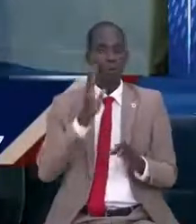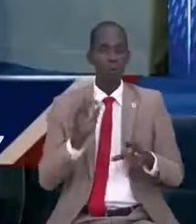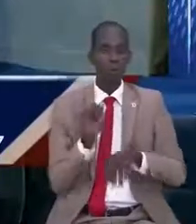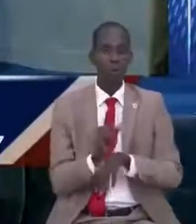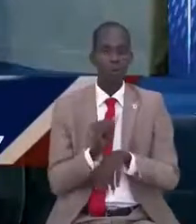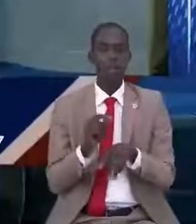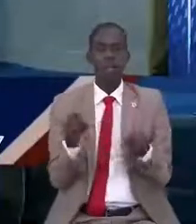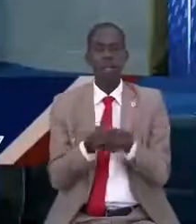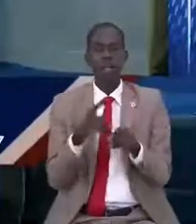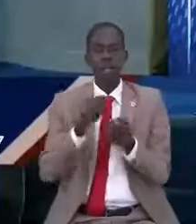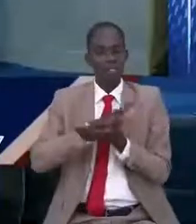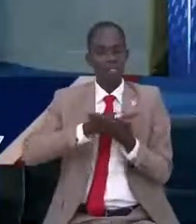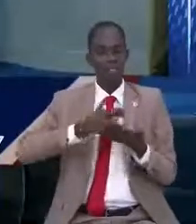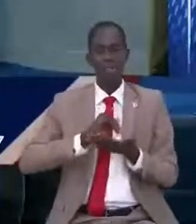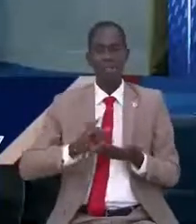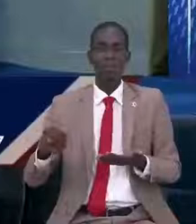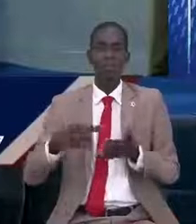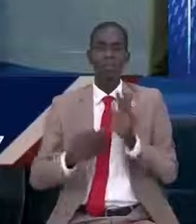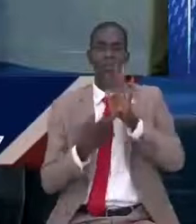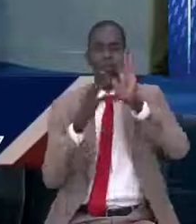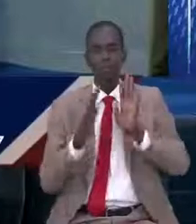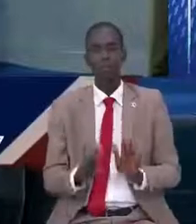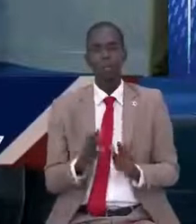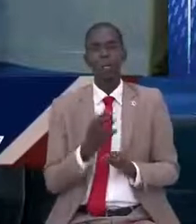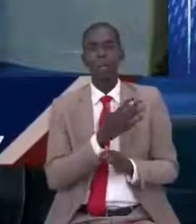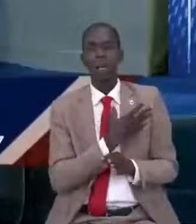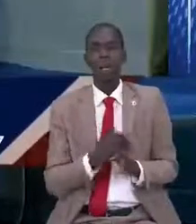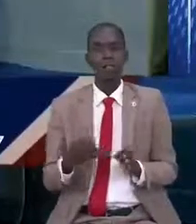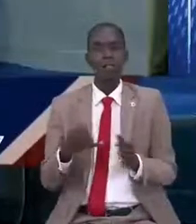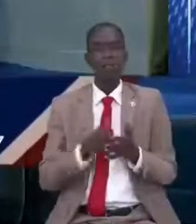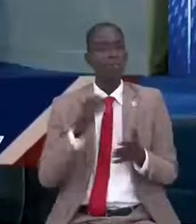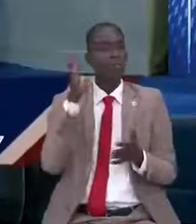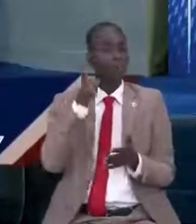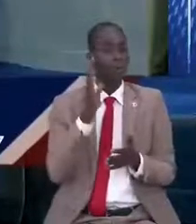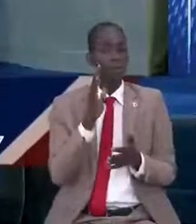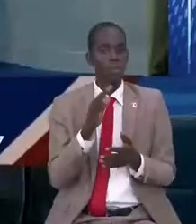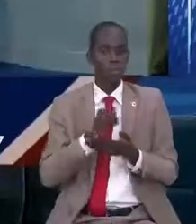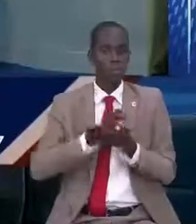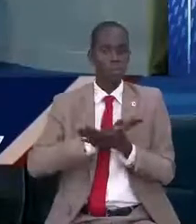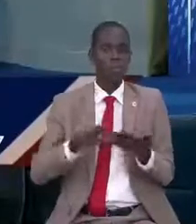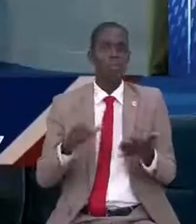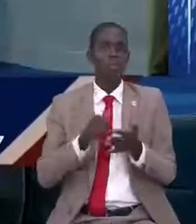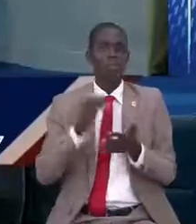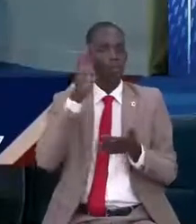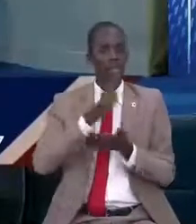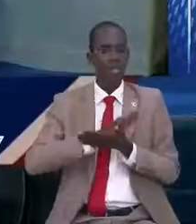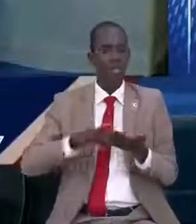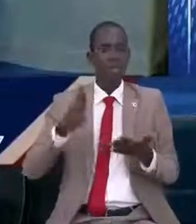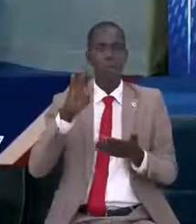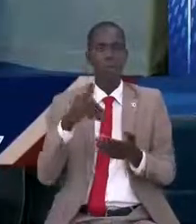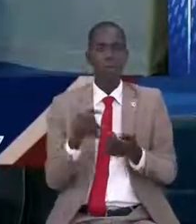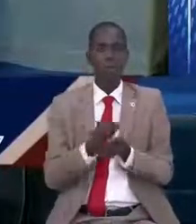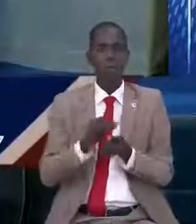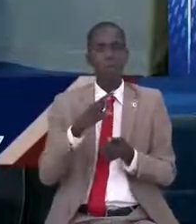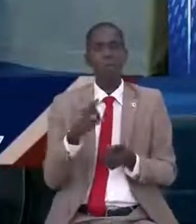La parole va agir comme un agent purificateur. Il va sanctifier, va purifier par la